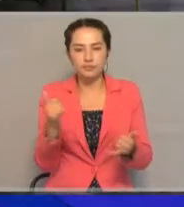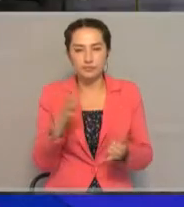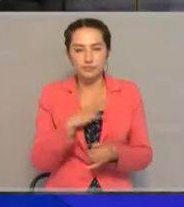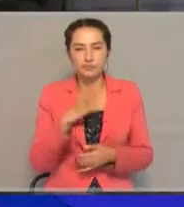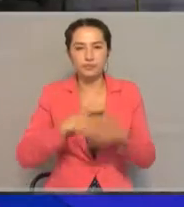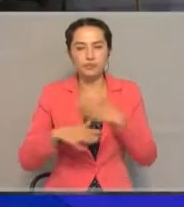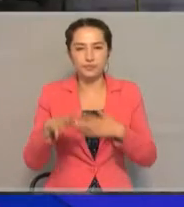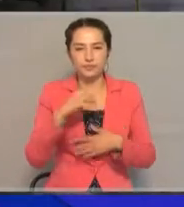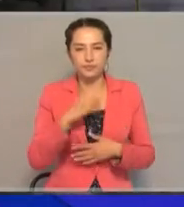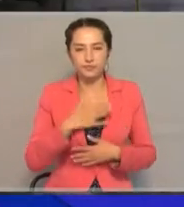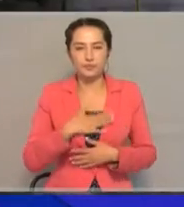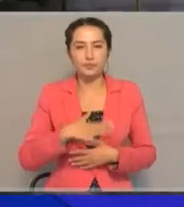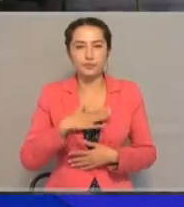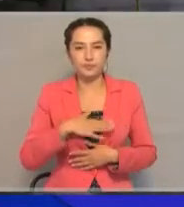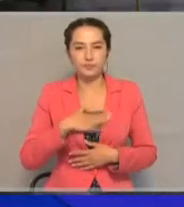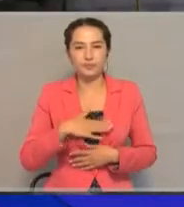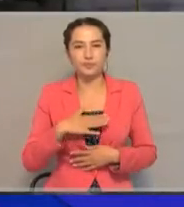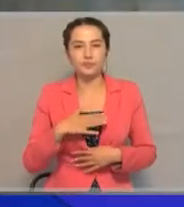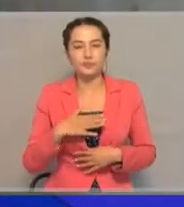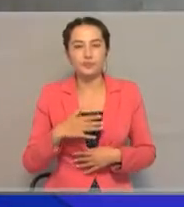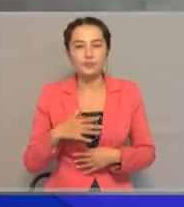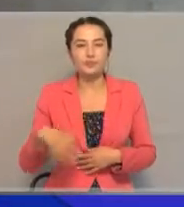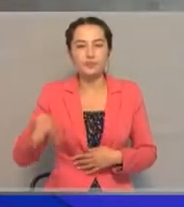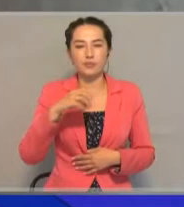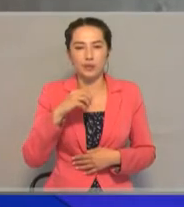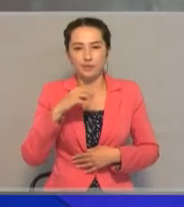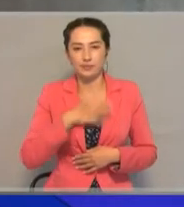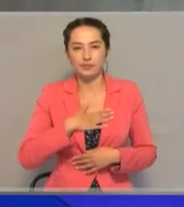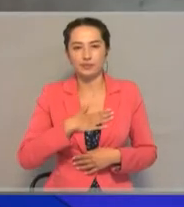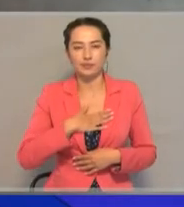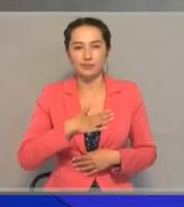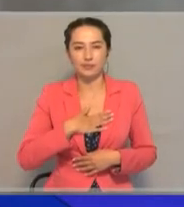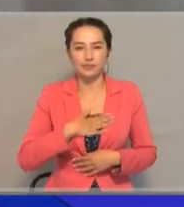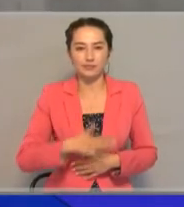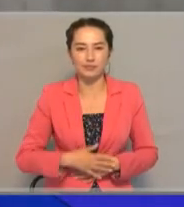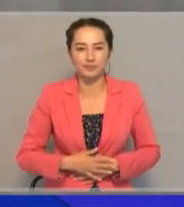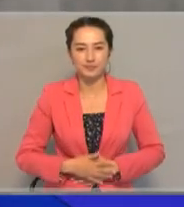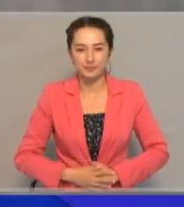Қуаныштары қойындарына сыймаған тұрғындар жағымды жаңалықтармен бөлісуге бүгін асыға келіпті.